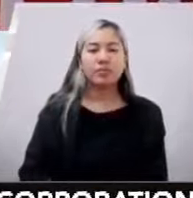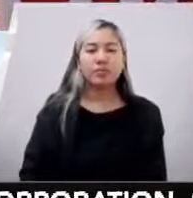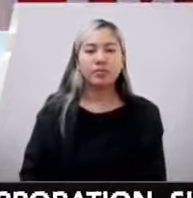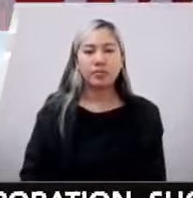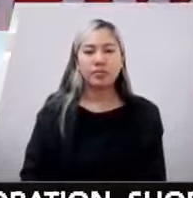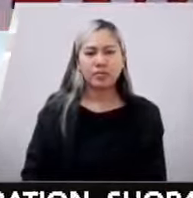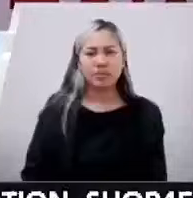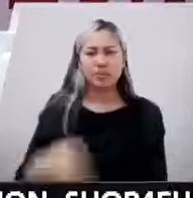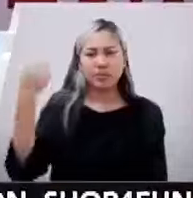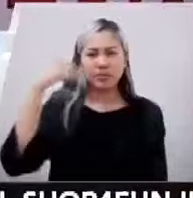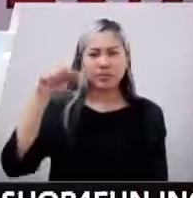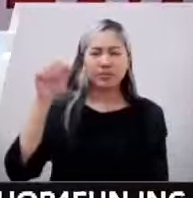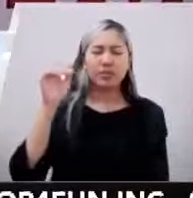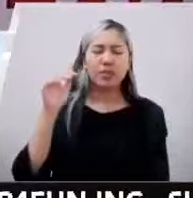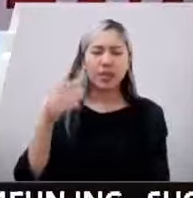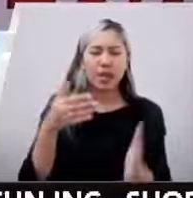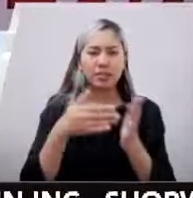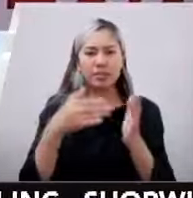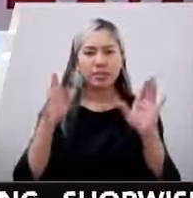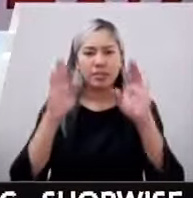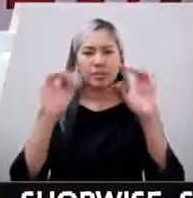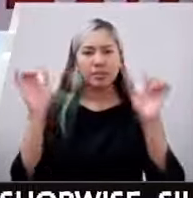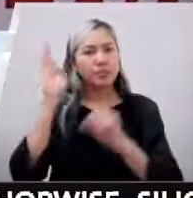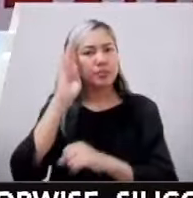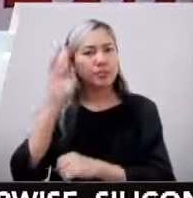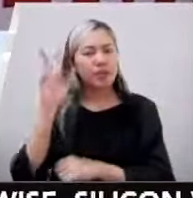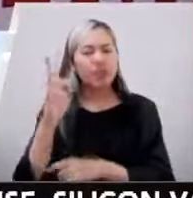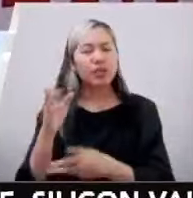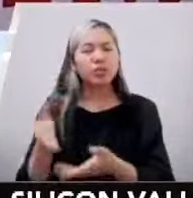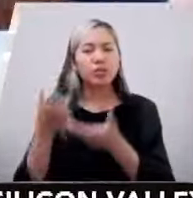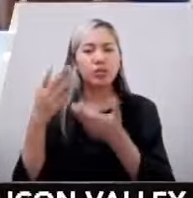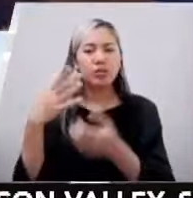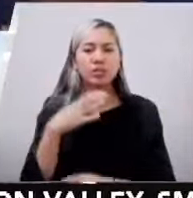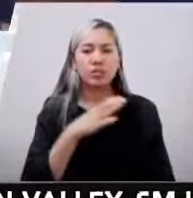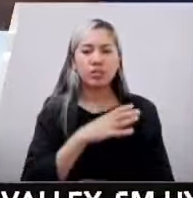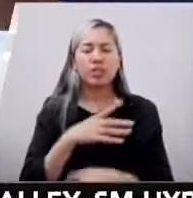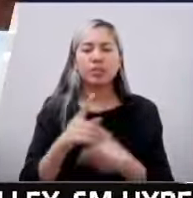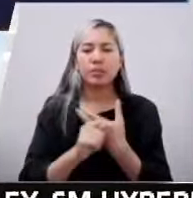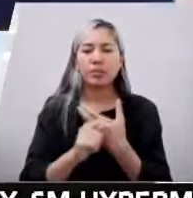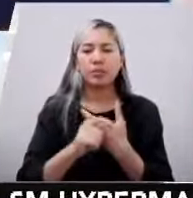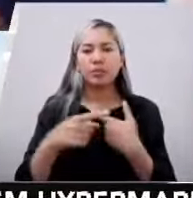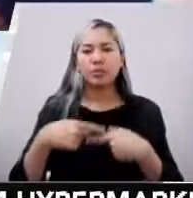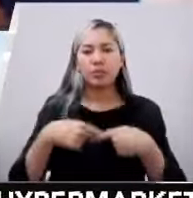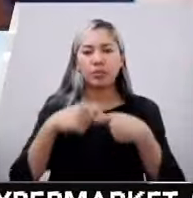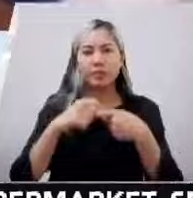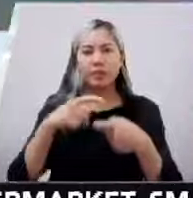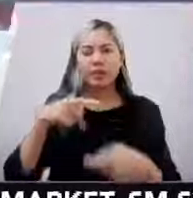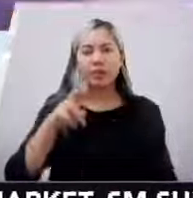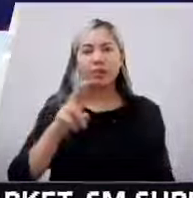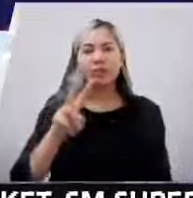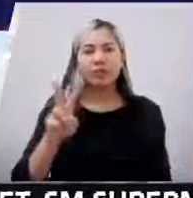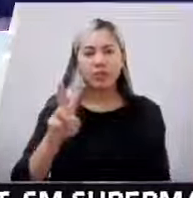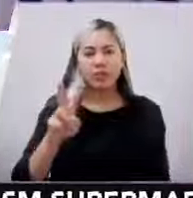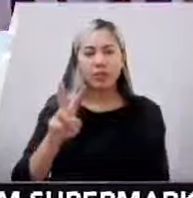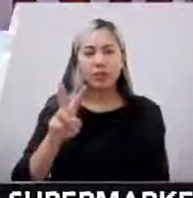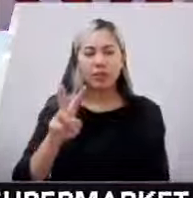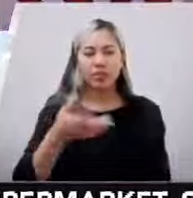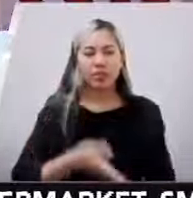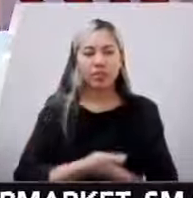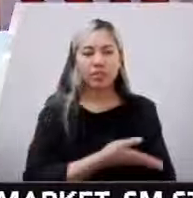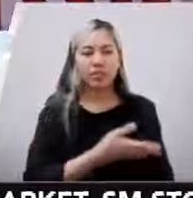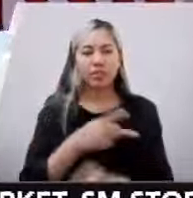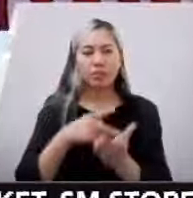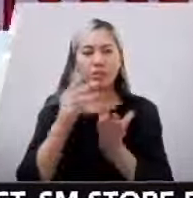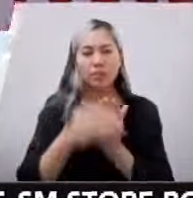sa resolusyon ng Senado na humihiling na pansamantalang suspindihin ang PUV Modernization Program. Lalahok sa transport strike ang kanilang mga